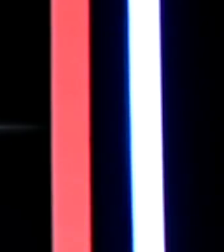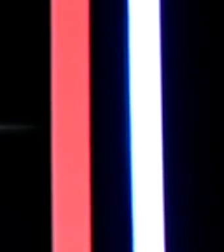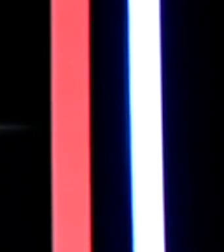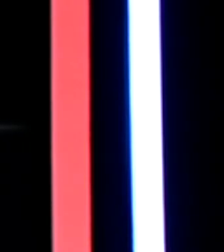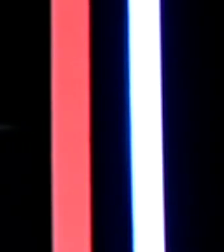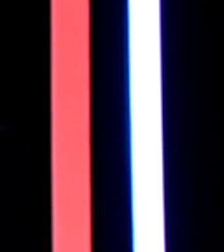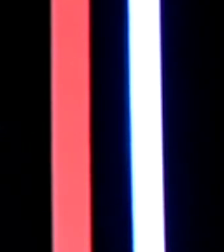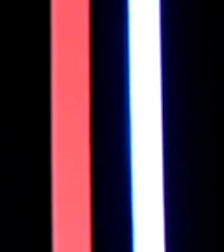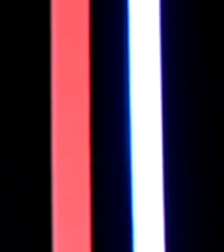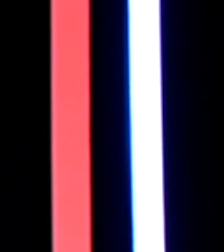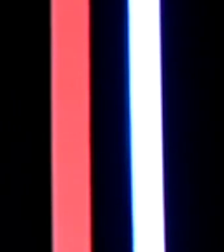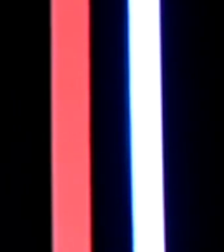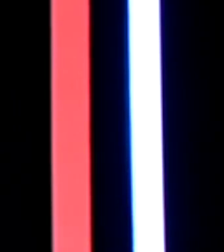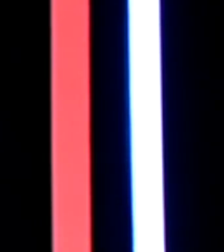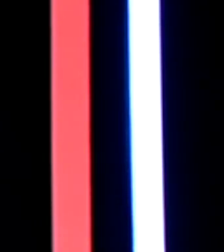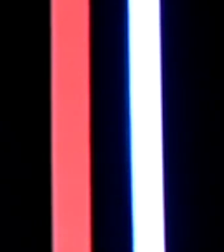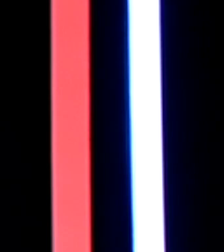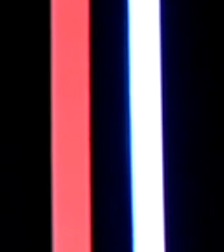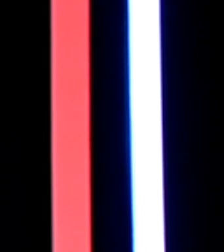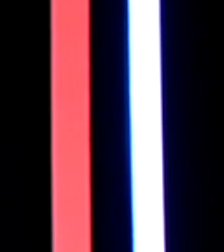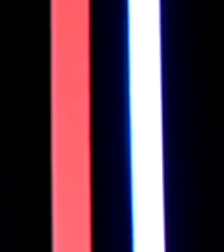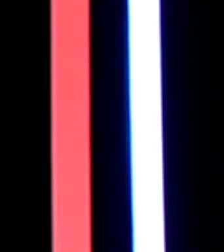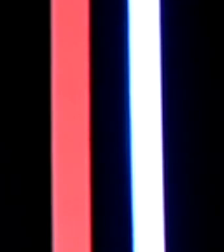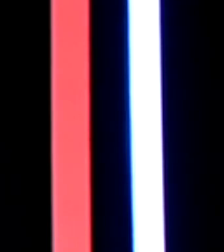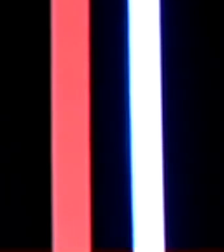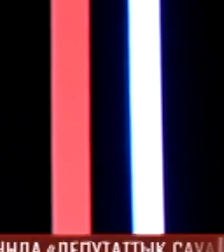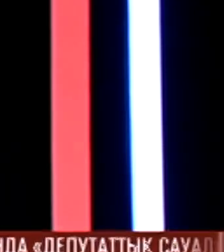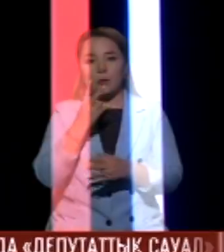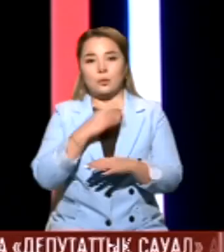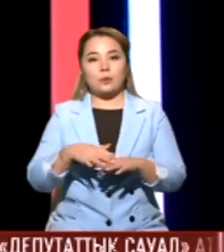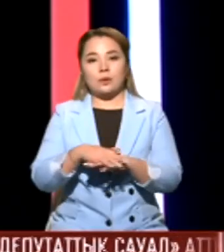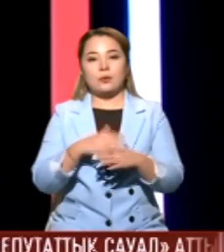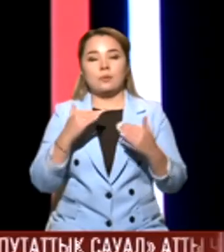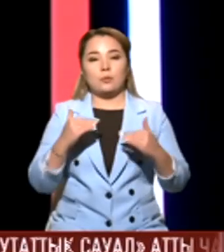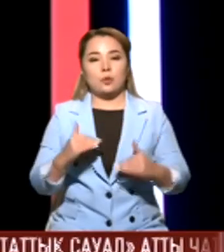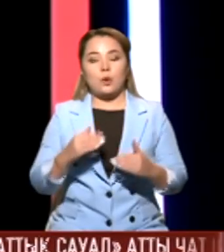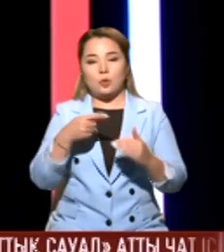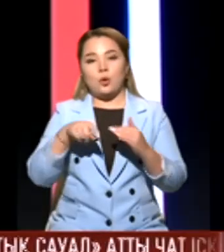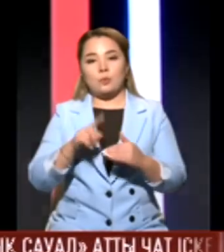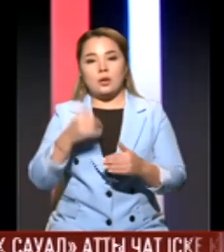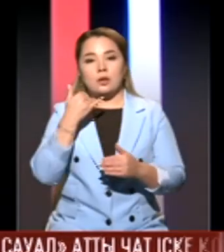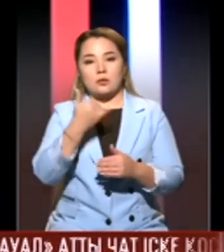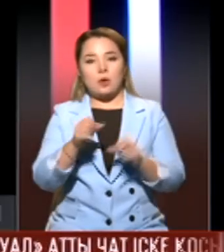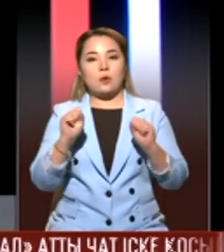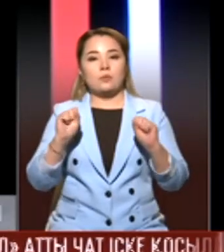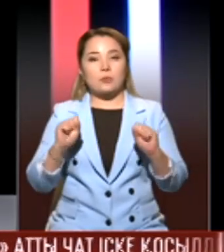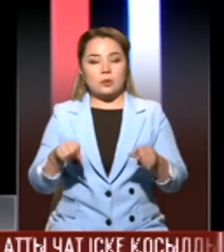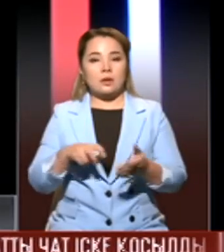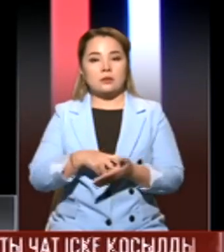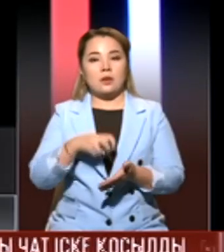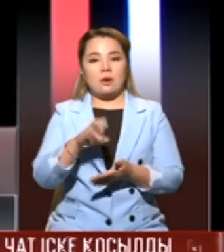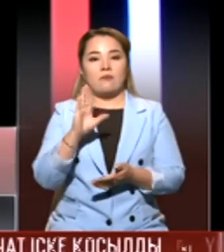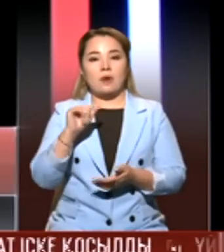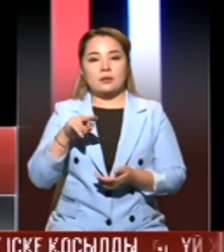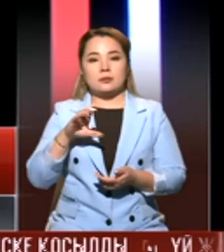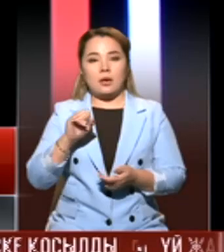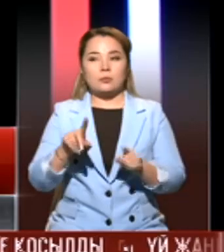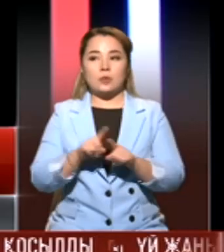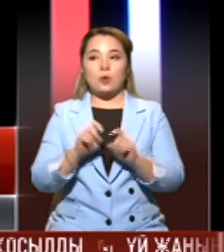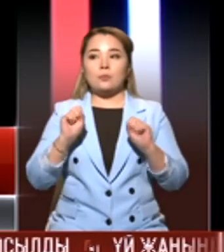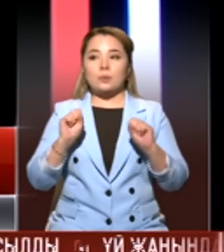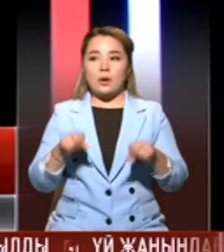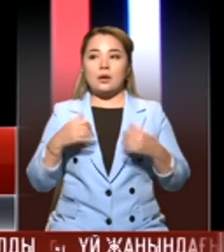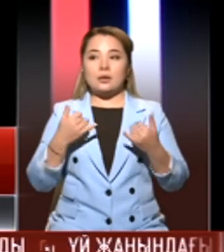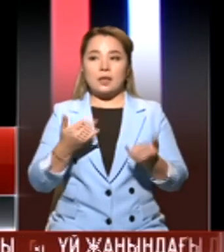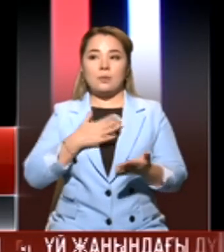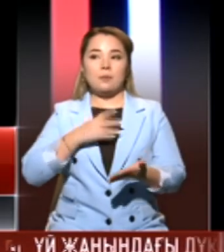Қымбат көрермен, хабарымызға қосатын ойларыңыз, қоятын сұрақтарыңыз болса, біздің төменде көрсетілген телефон нөмірлеріне қоңырау шалыңыздар, WhatsApp желімізге хабарлама